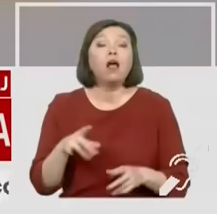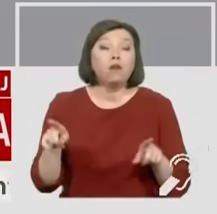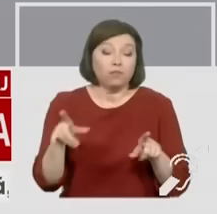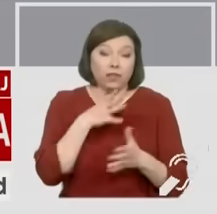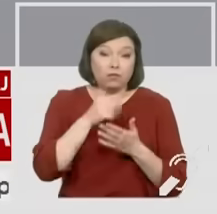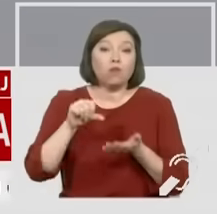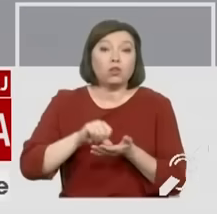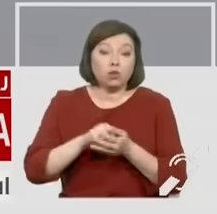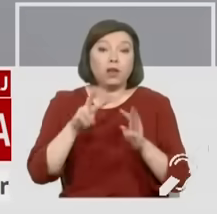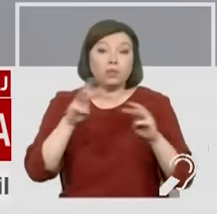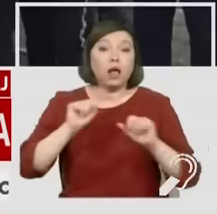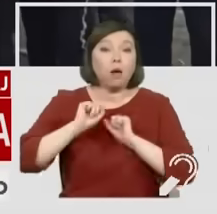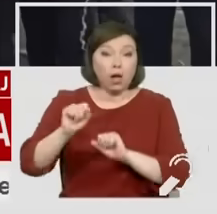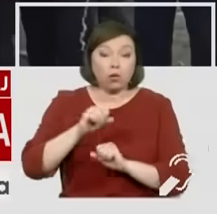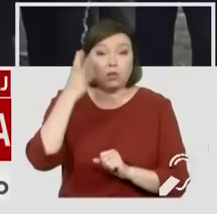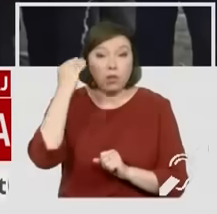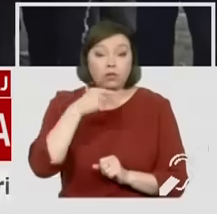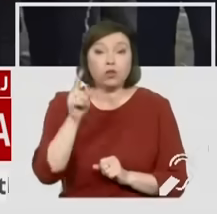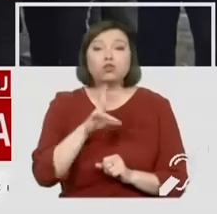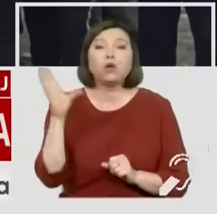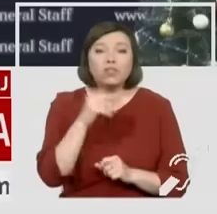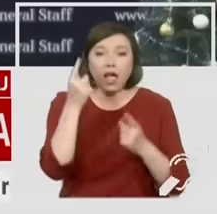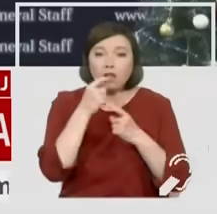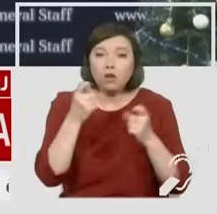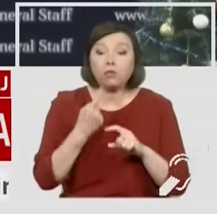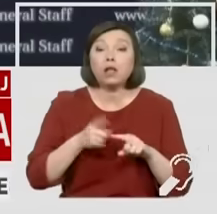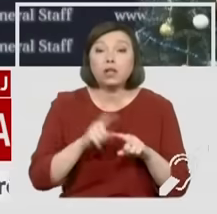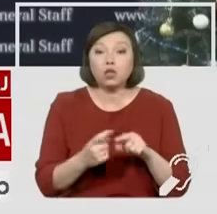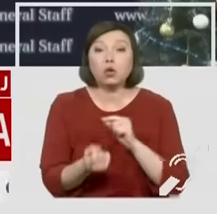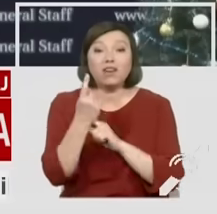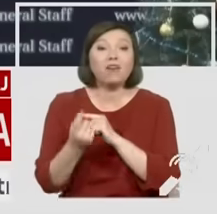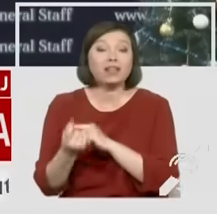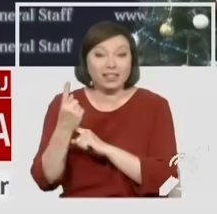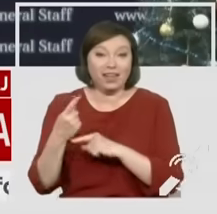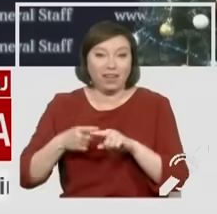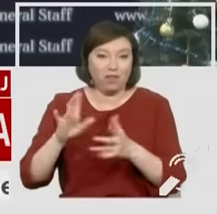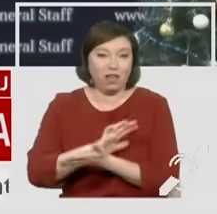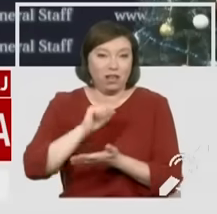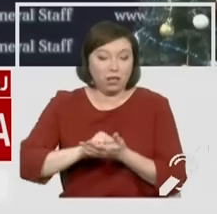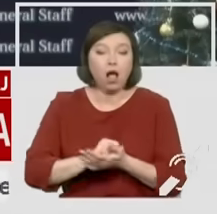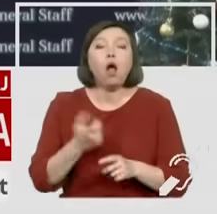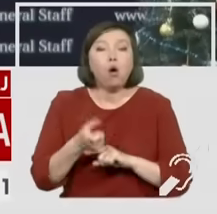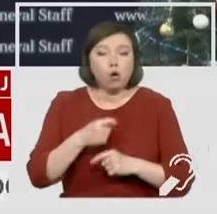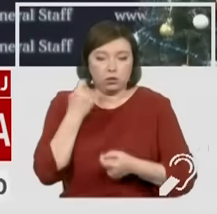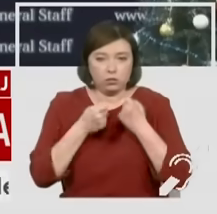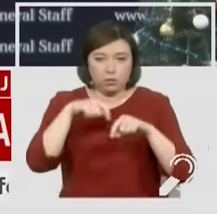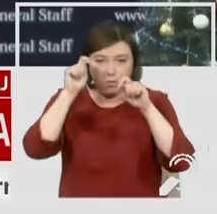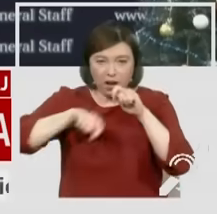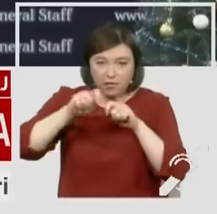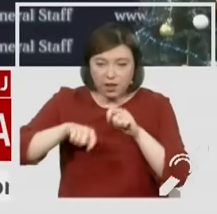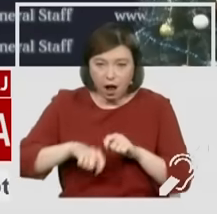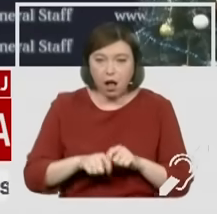Ministerului Apărării de la Chișinău se spune că, cităm, toate informațiile care au apărut în investigație sunt atent verificate și analizate